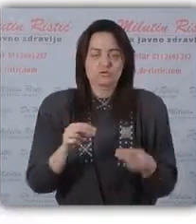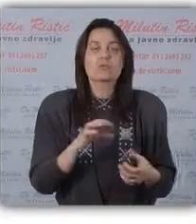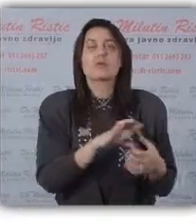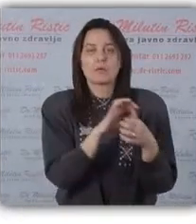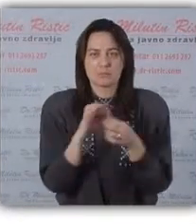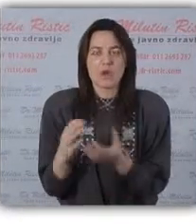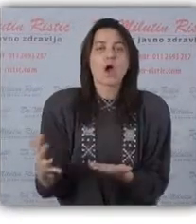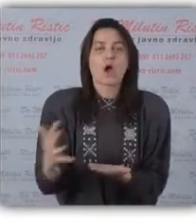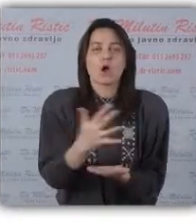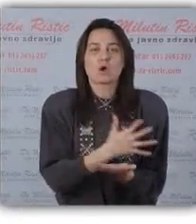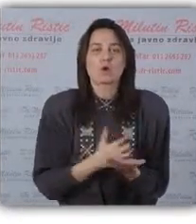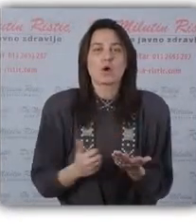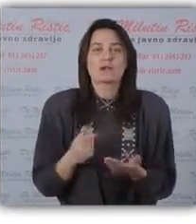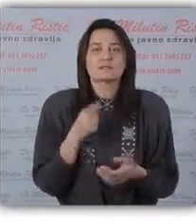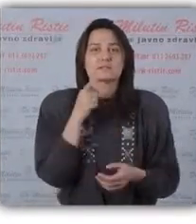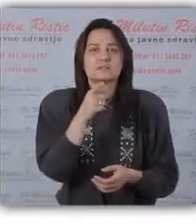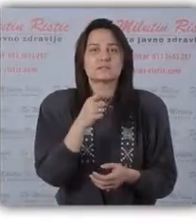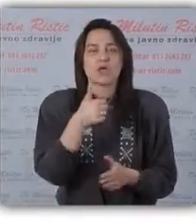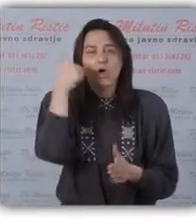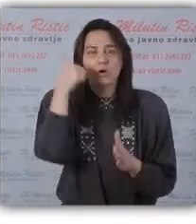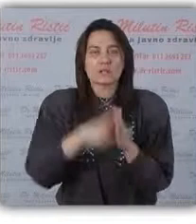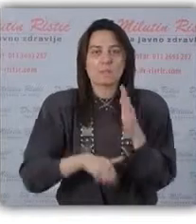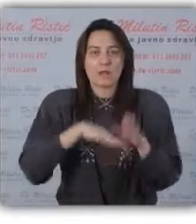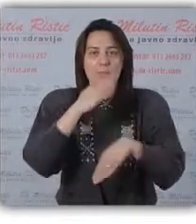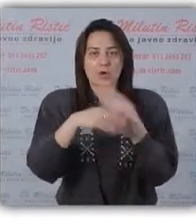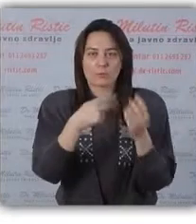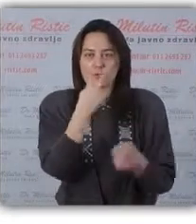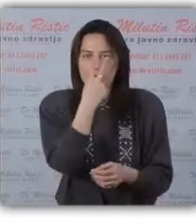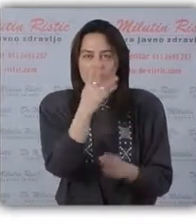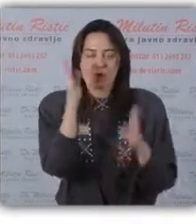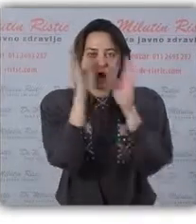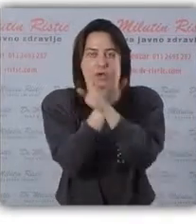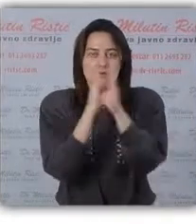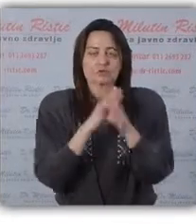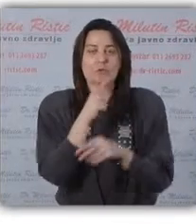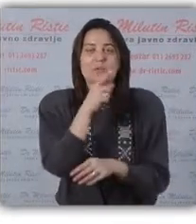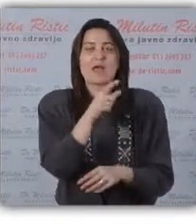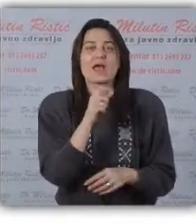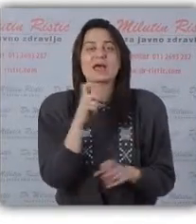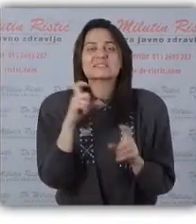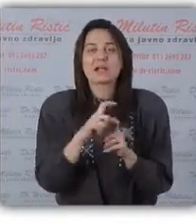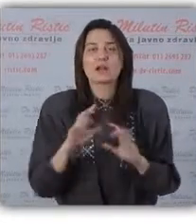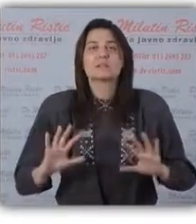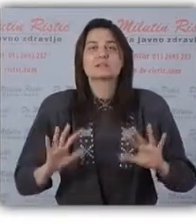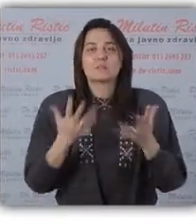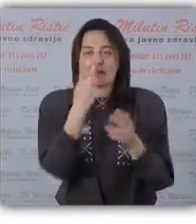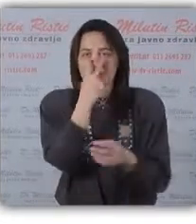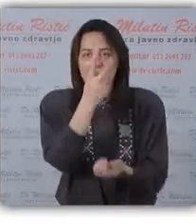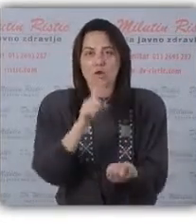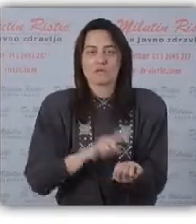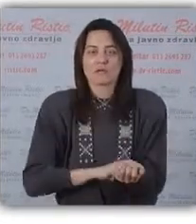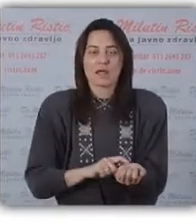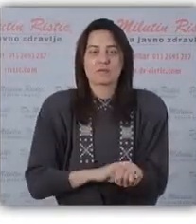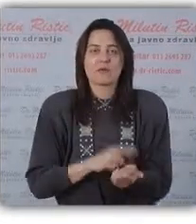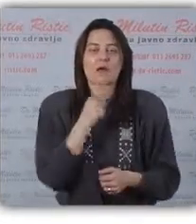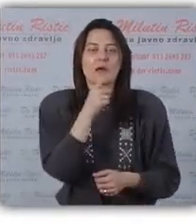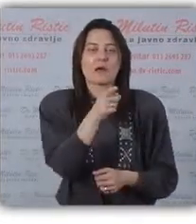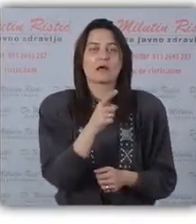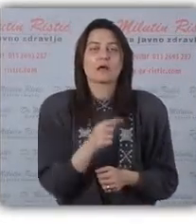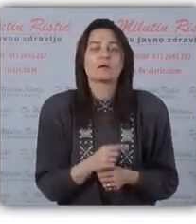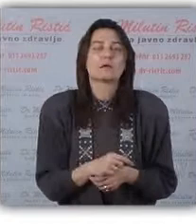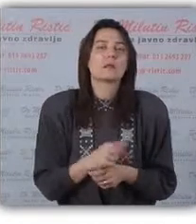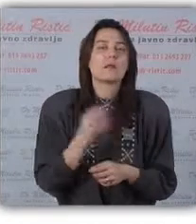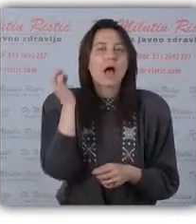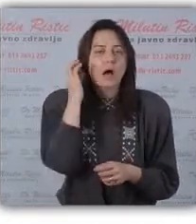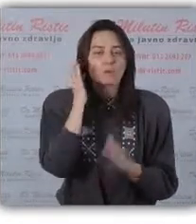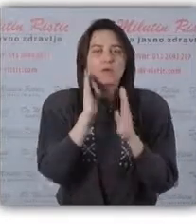njegovog oštećenja. Najčešće se koristi kod naglih poremećaja vida, kod sumnje na multiplu sklerozu i zapalenja vidnog nerva.